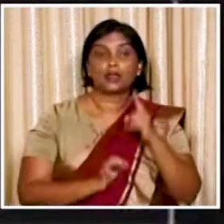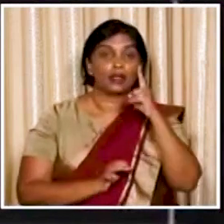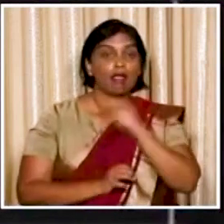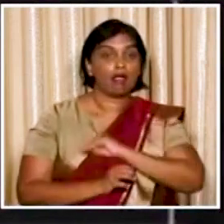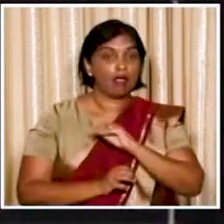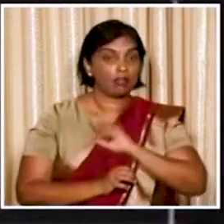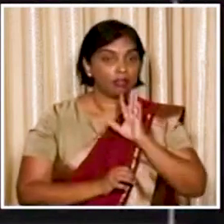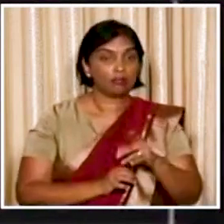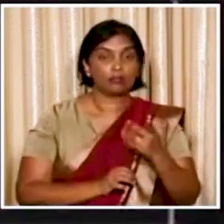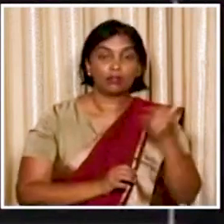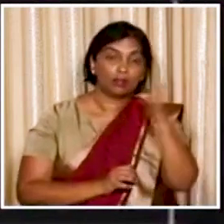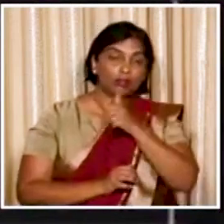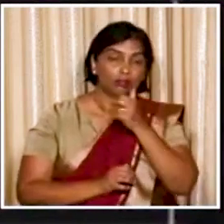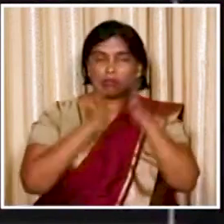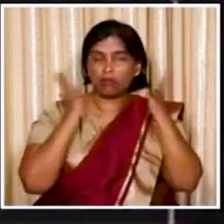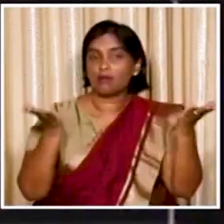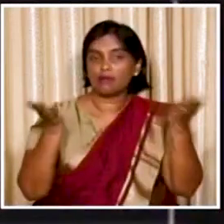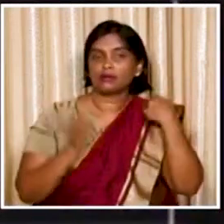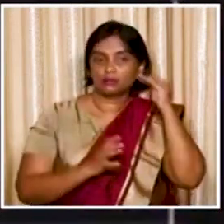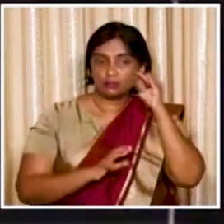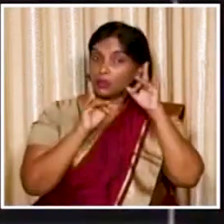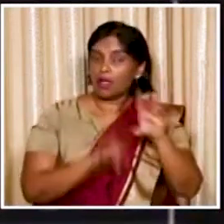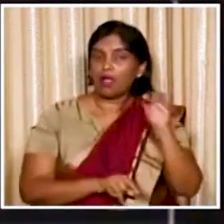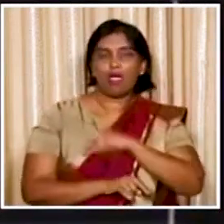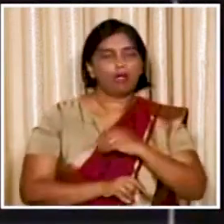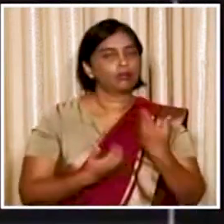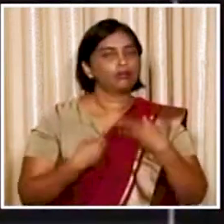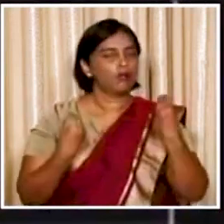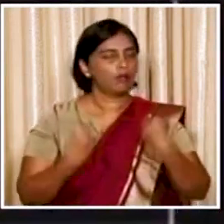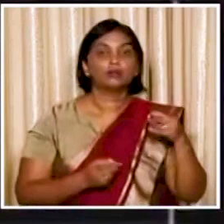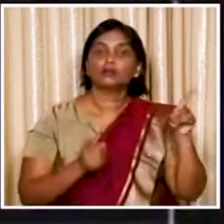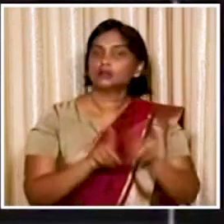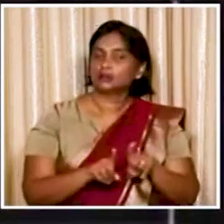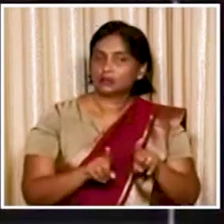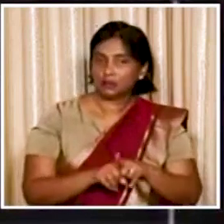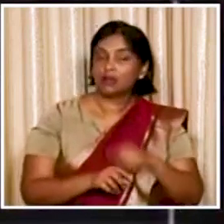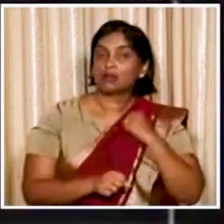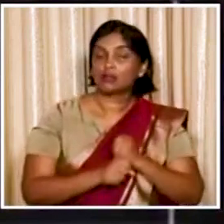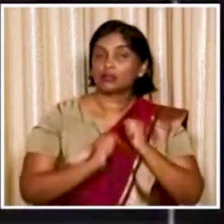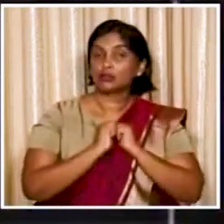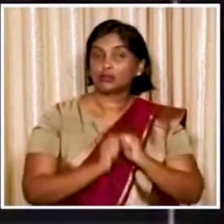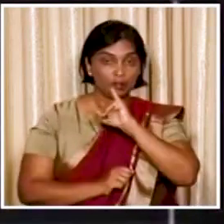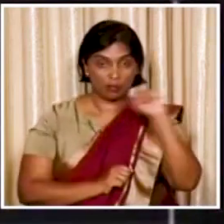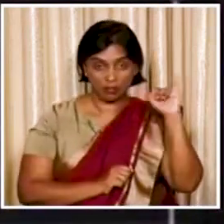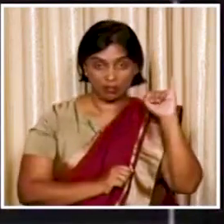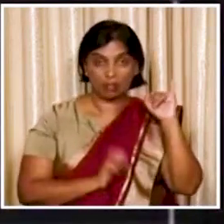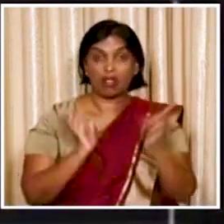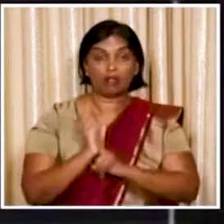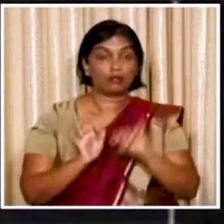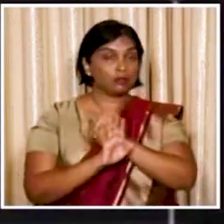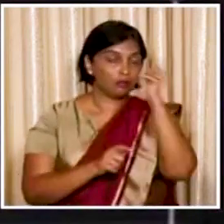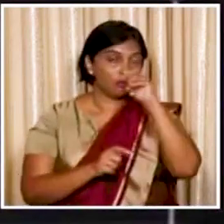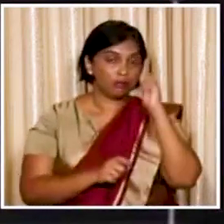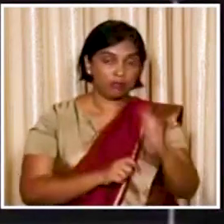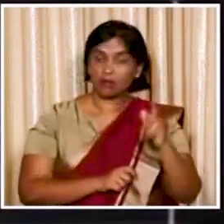ආදායමක් තියෙනවා. කොච්චර මිනිස්සු බොනවද කියලා හිතා ගන්න පුළුවන්. ඉතින් ඒ ආදායමත් අපිට නැති වුණා. ඒ වගේම තමයි රාජ්‍ය සේවකයෝ 16කට ලක්ෂ 16කට